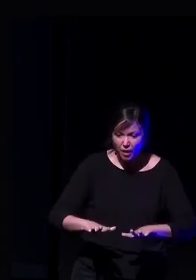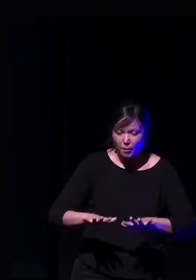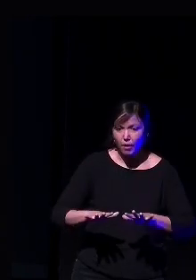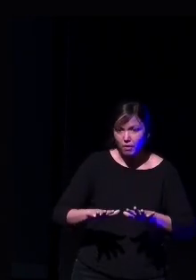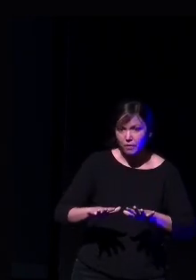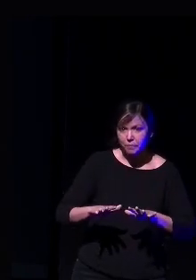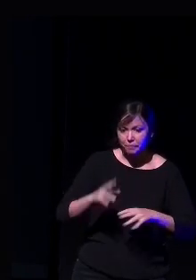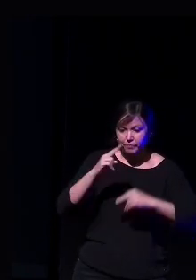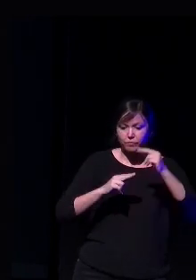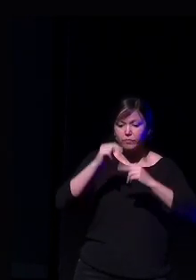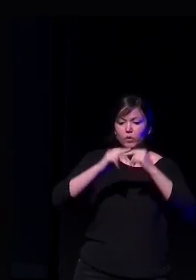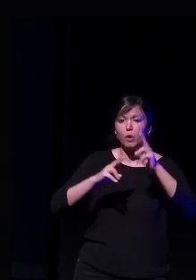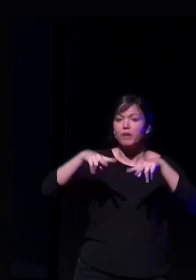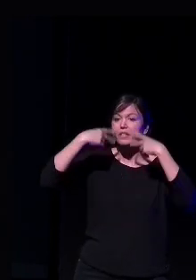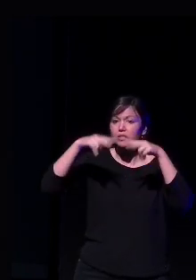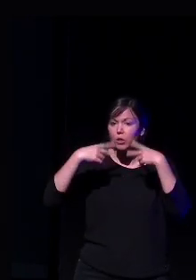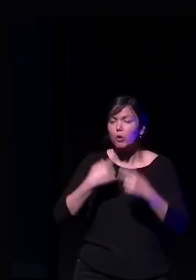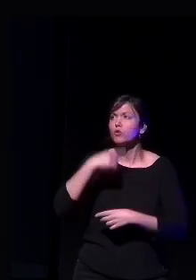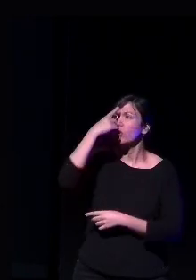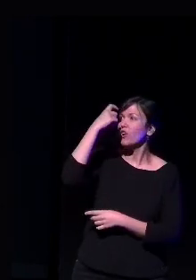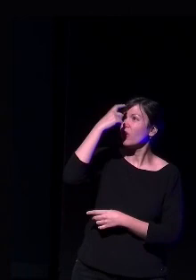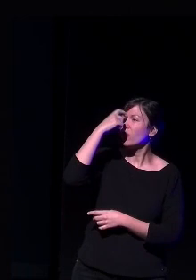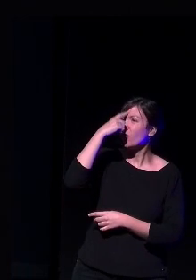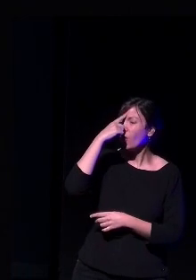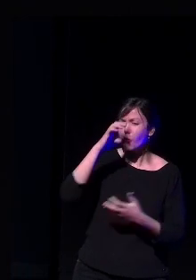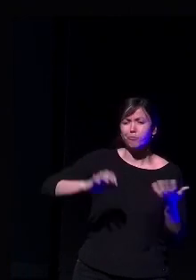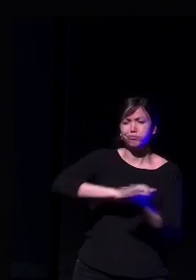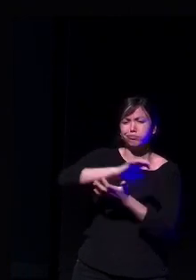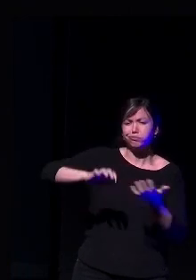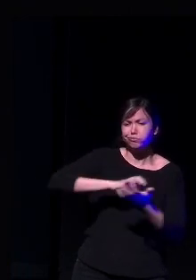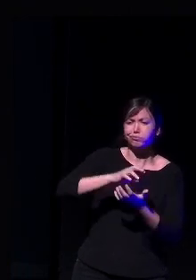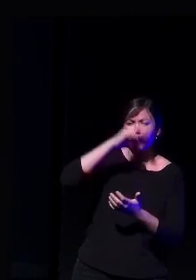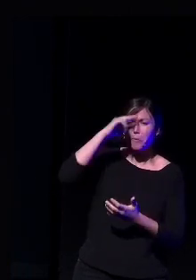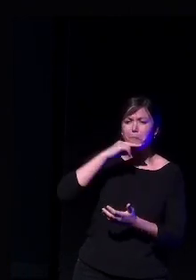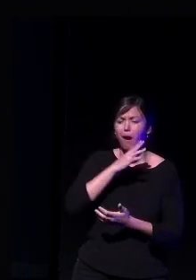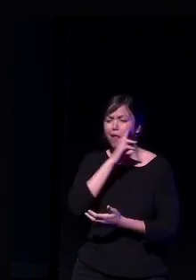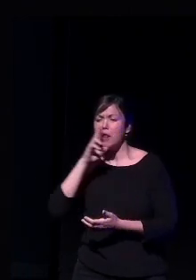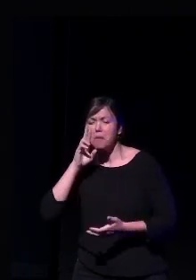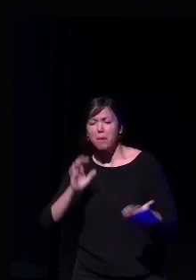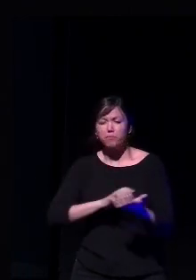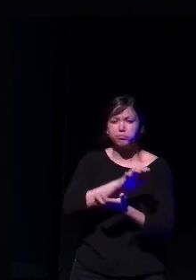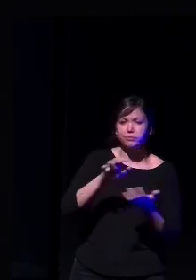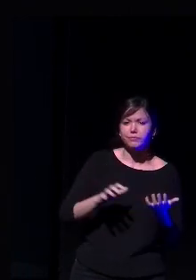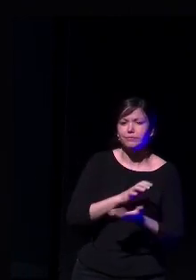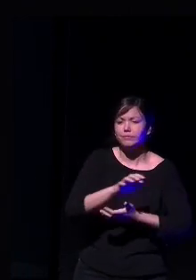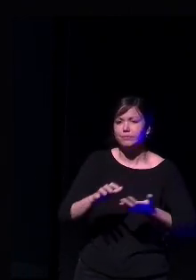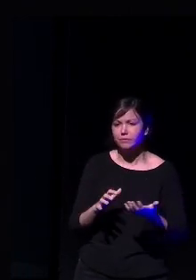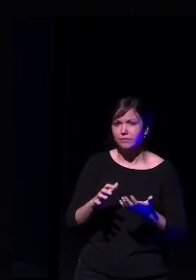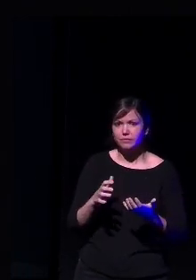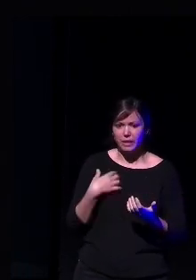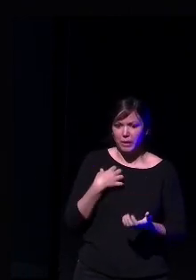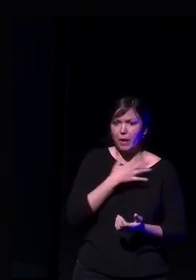gran obra del restaurant, jo recordo que unes baralles entre el pare i la mare. La meva mare volia la cuina de